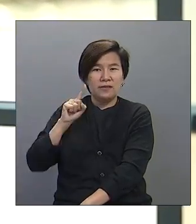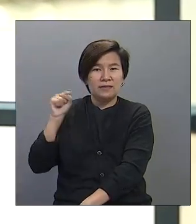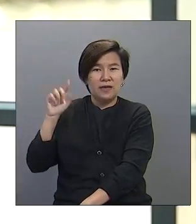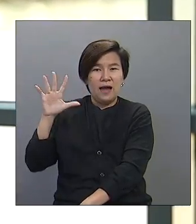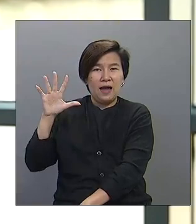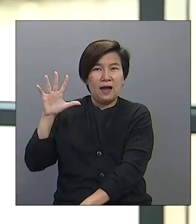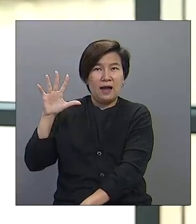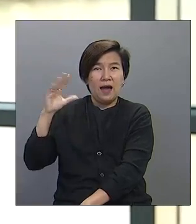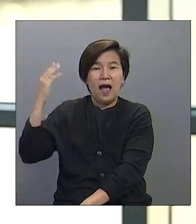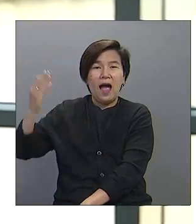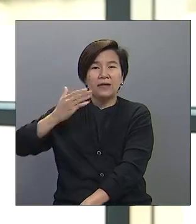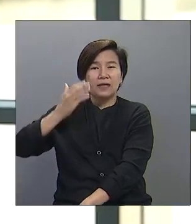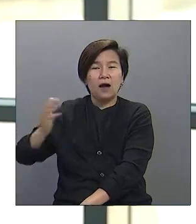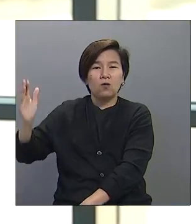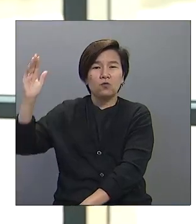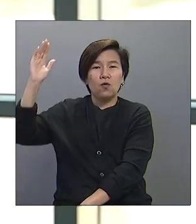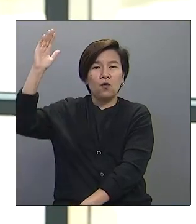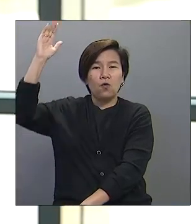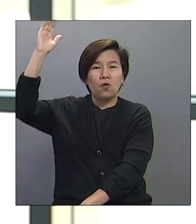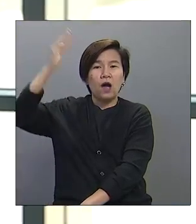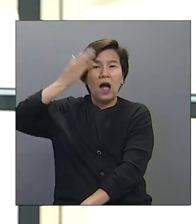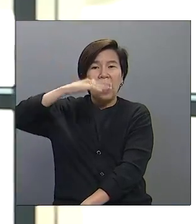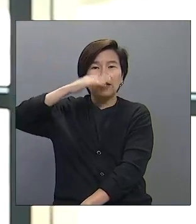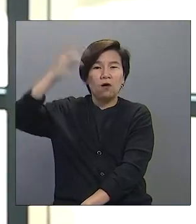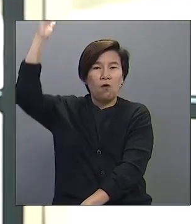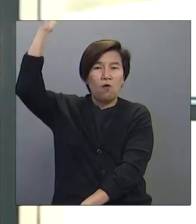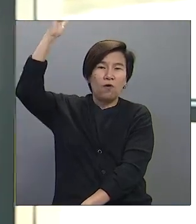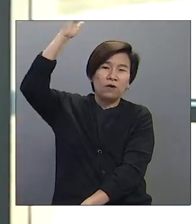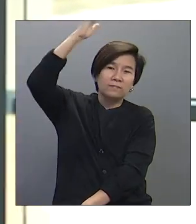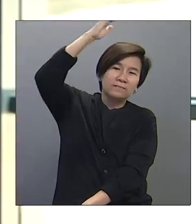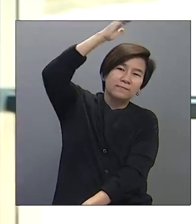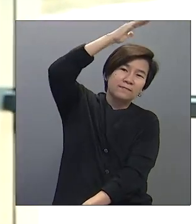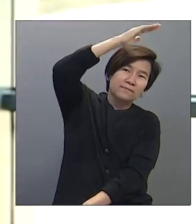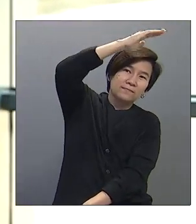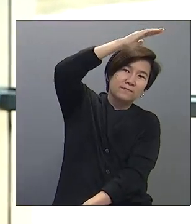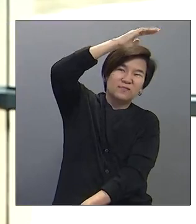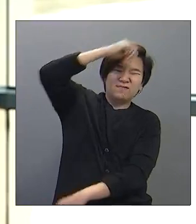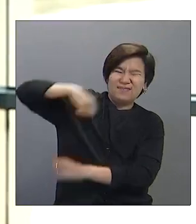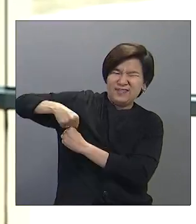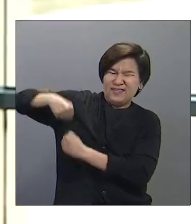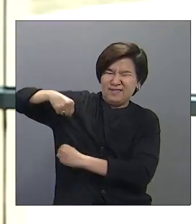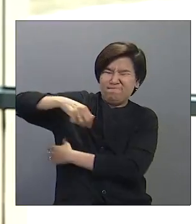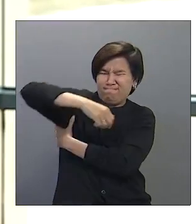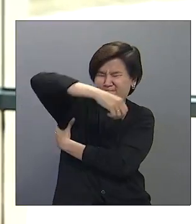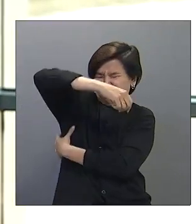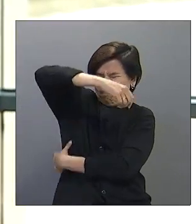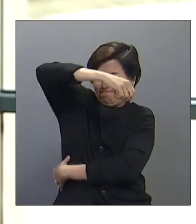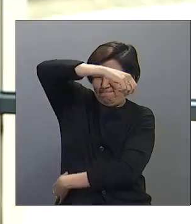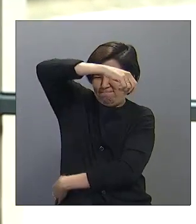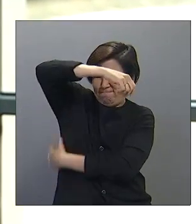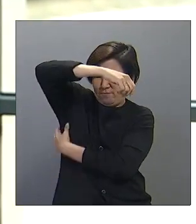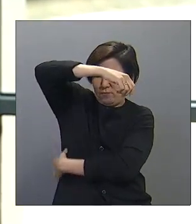ออกค่ะเอื้อมตัวไปด้านขวาให้รู้สึกเอวด้านข้างนะคะยาวมากที่สุดไปถึงปลายนิ้วมือขวาเลย